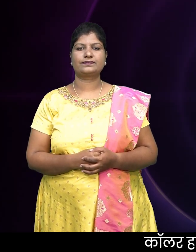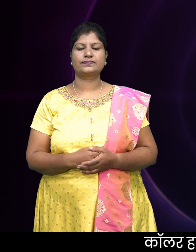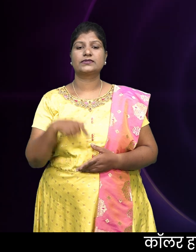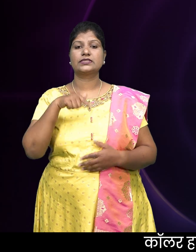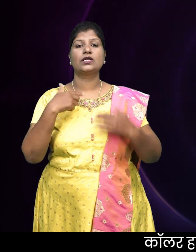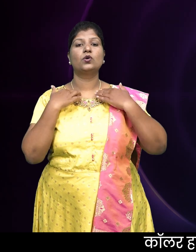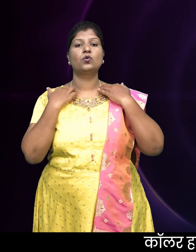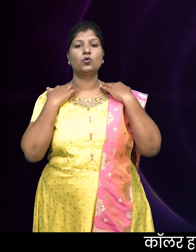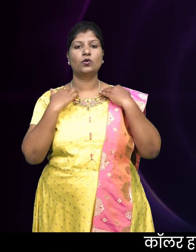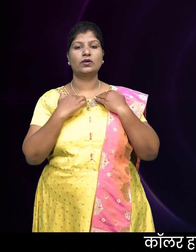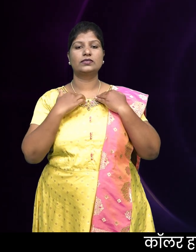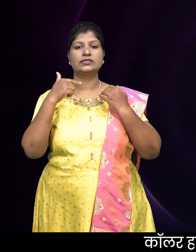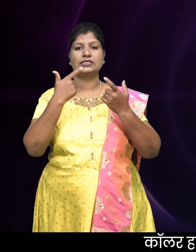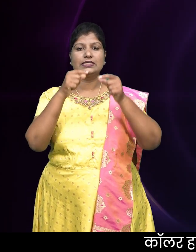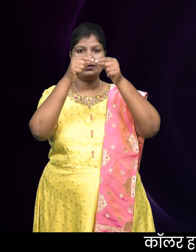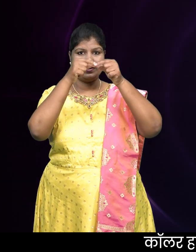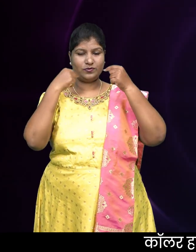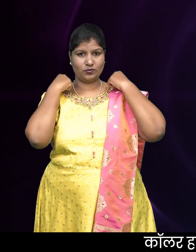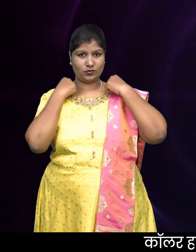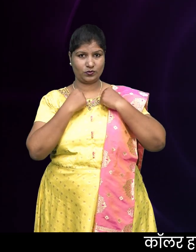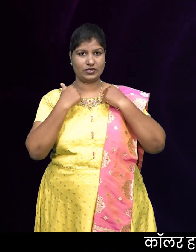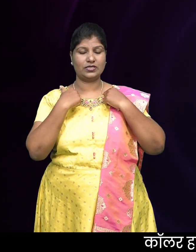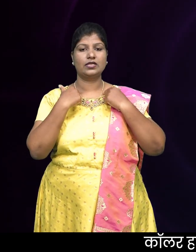कॉलर हाड एका टोकाला स्तनाच्या हाडाने